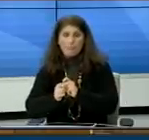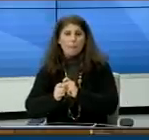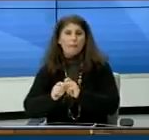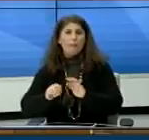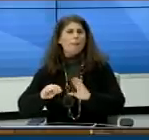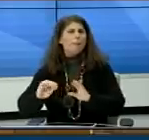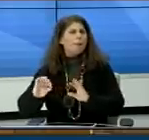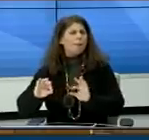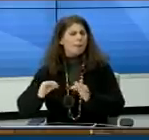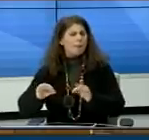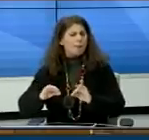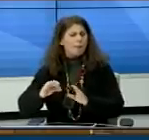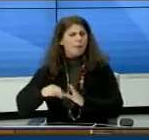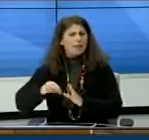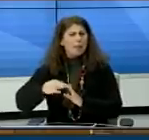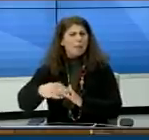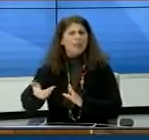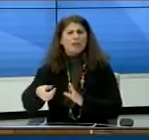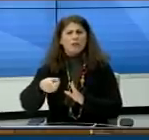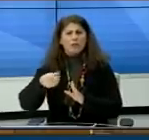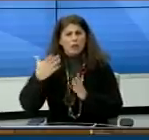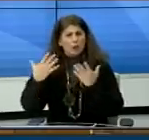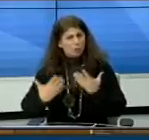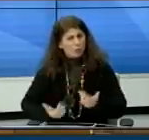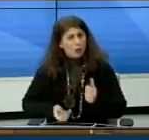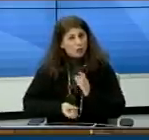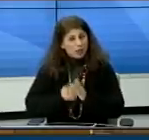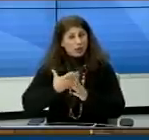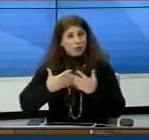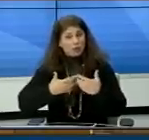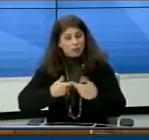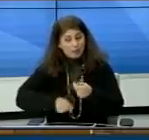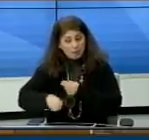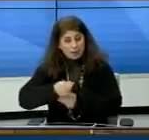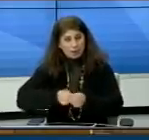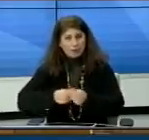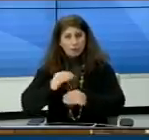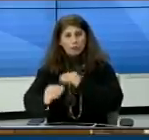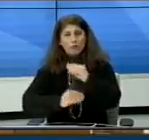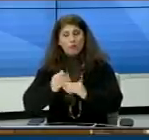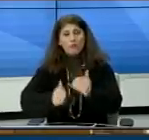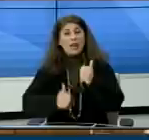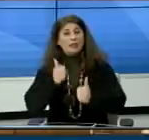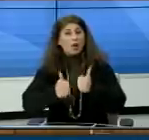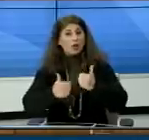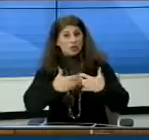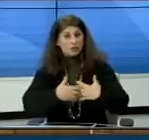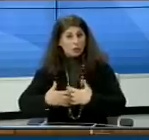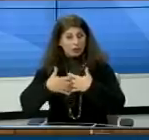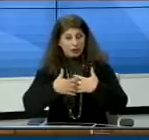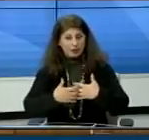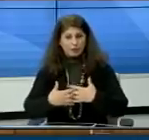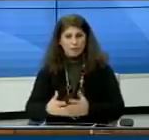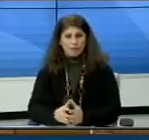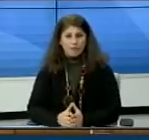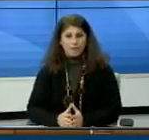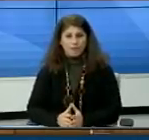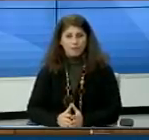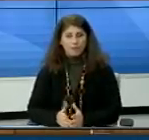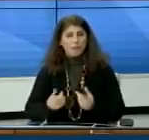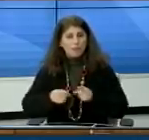παραδείγματα ελληνικών επιχειρήσεων, υφιστάμενων και καινούριων, που επενδύουν στην ανταγωνιστική βιομηχανία. Και